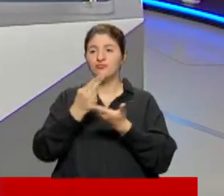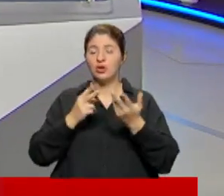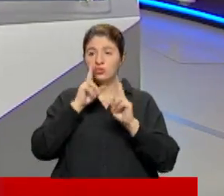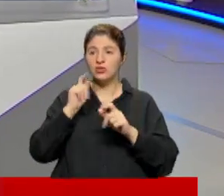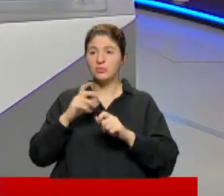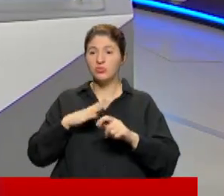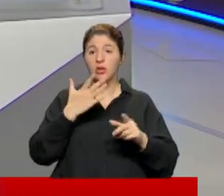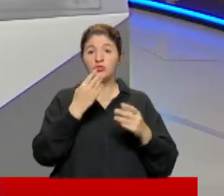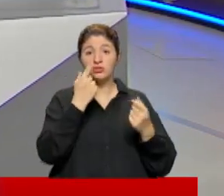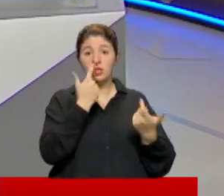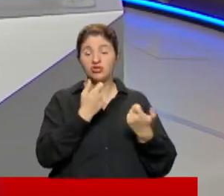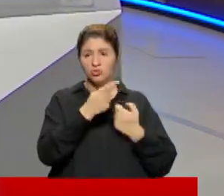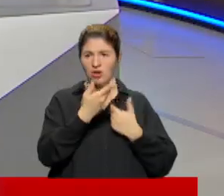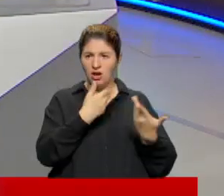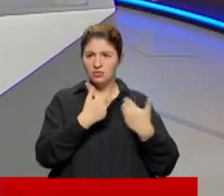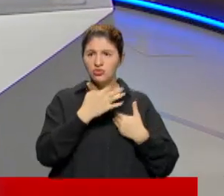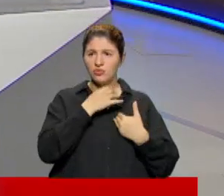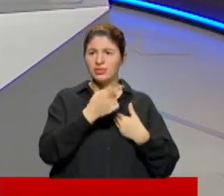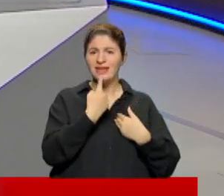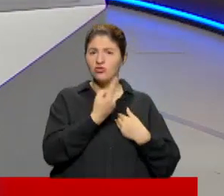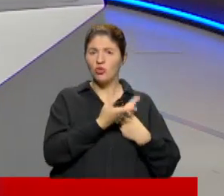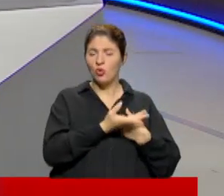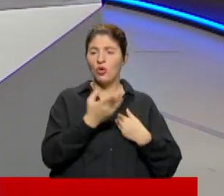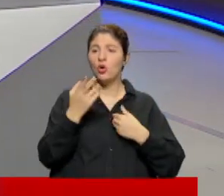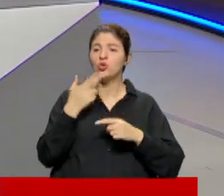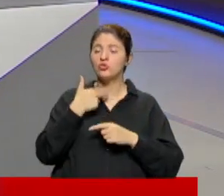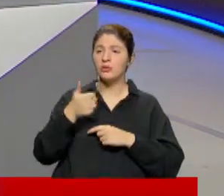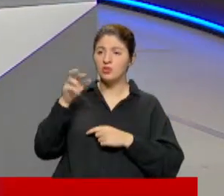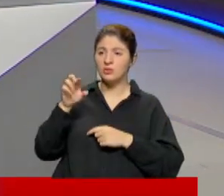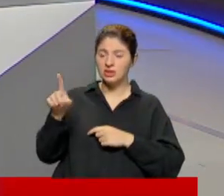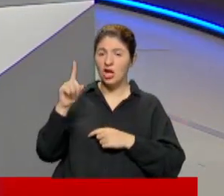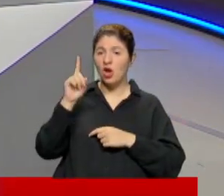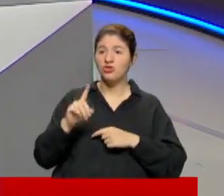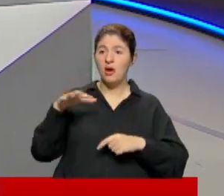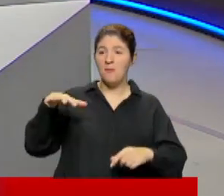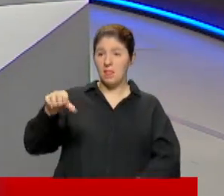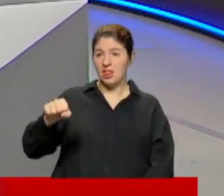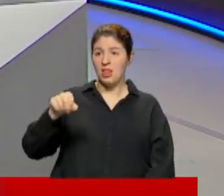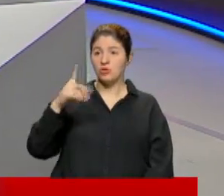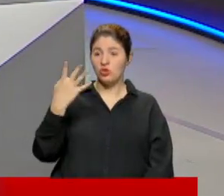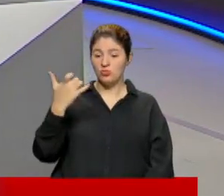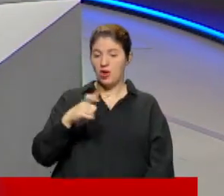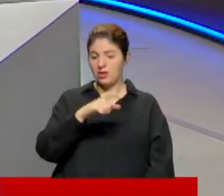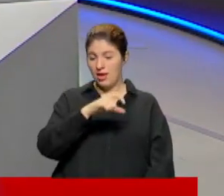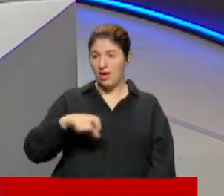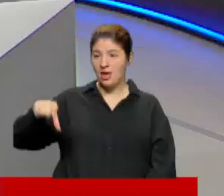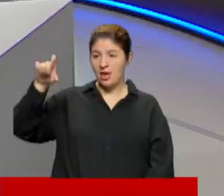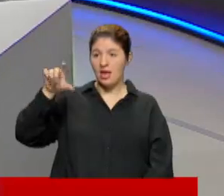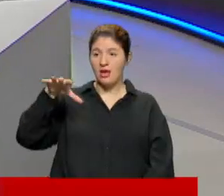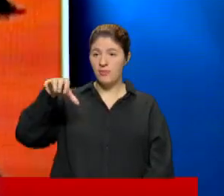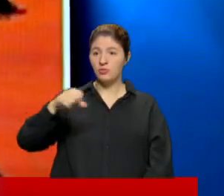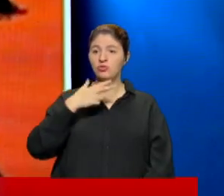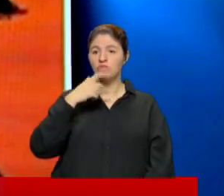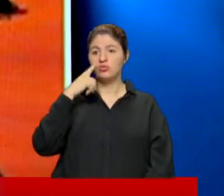Size çok dikkat çekici bir anlatır mısın bize bu karikatür Neyi söylüyor Putin önce işgal etti bu dört bölgeyi dört ayrılıkçı bölgeyi